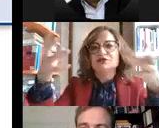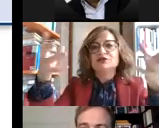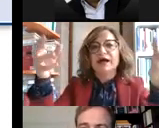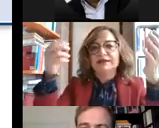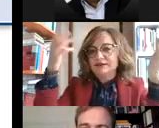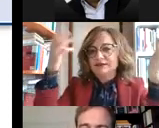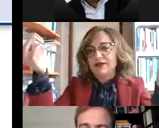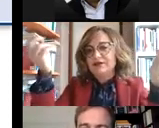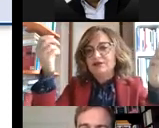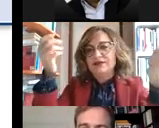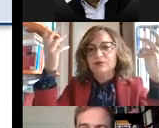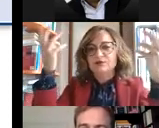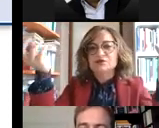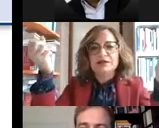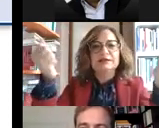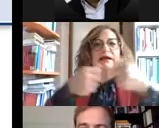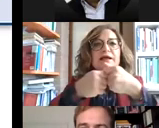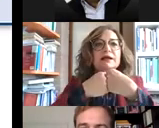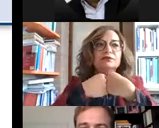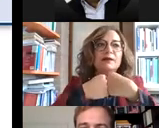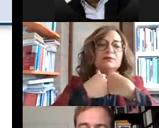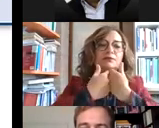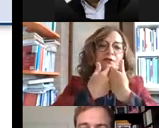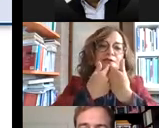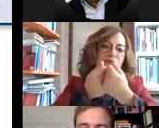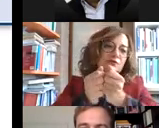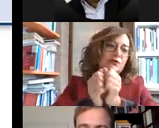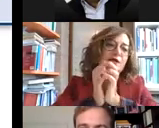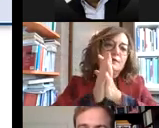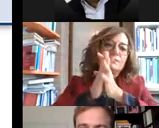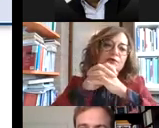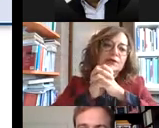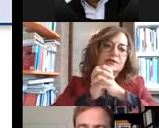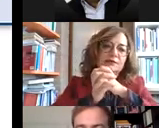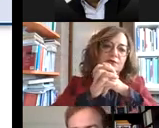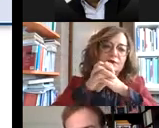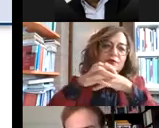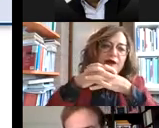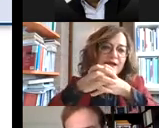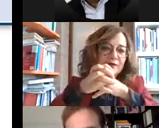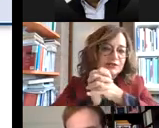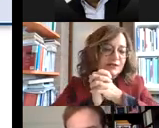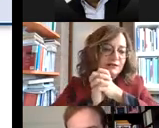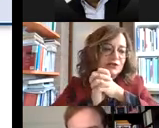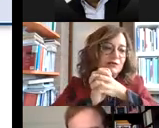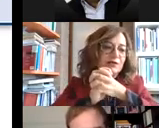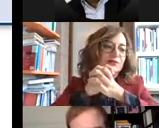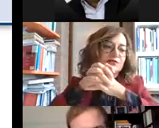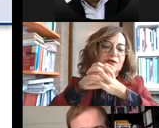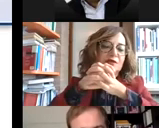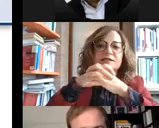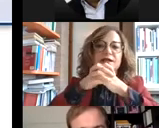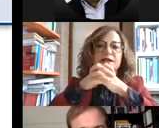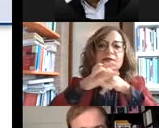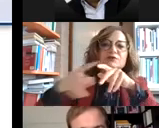linee digitali, tradizionali e digitali, molto spinta, notiamo appunto che le istituzioni, possiamo dire, sanno innovare, linguaggi e strategie, quindi